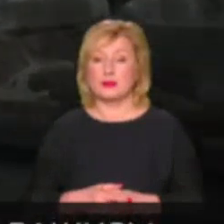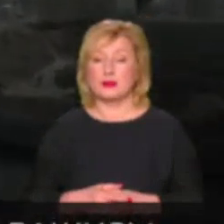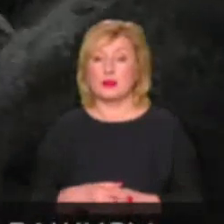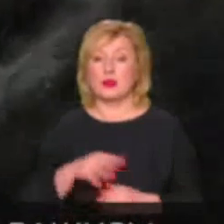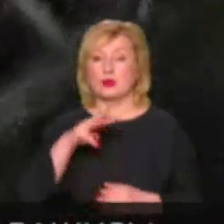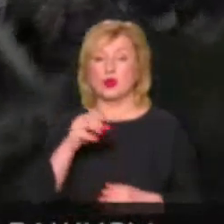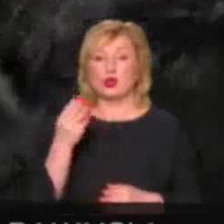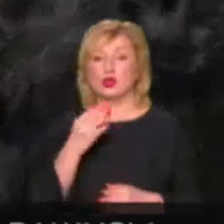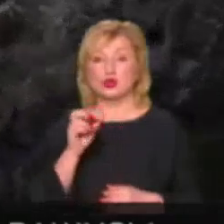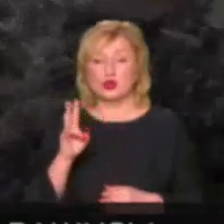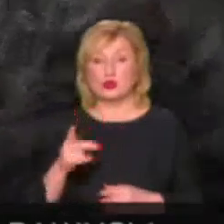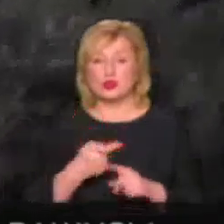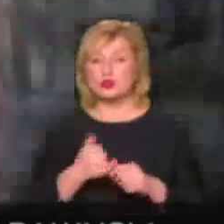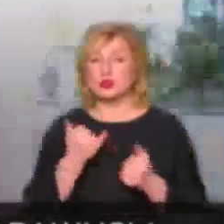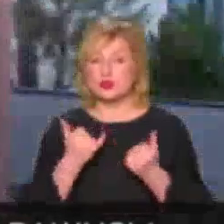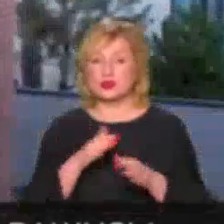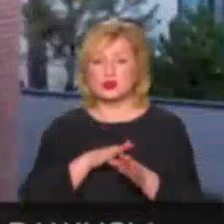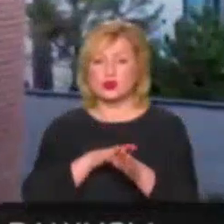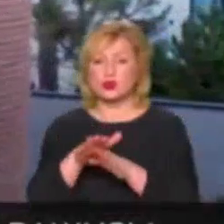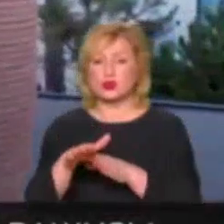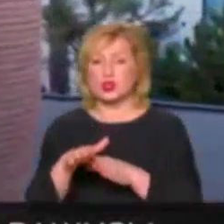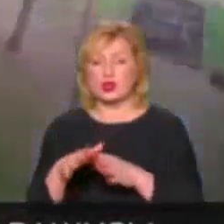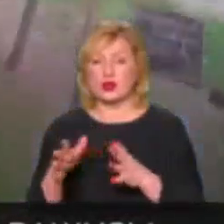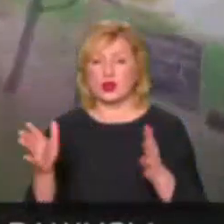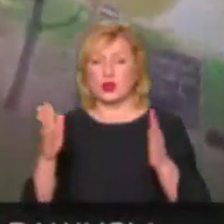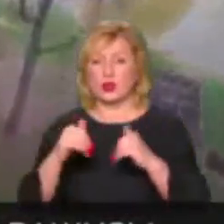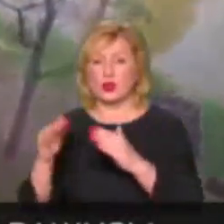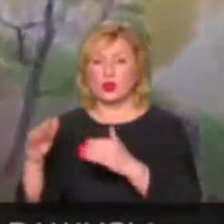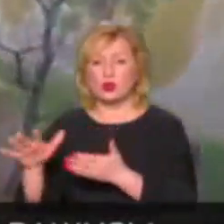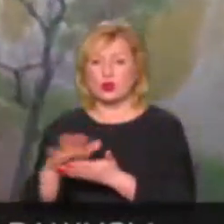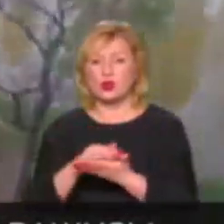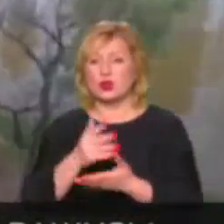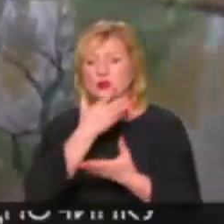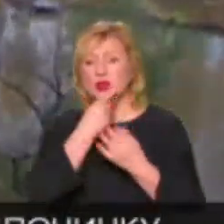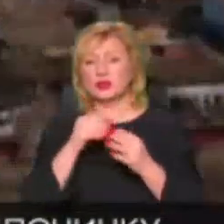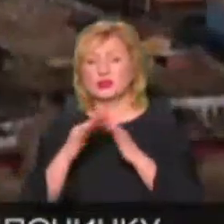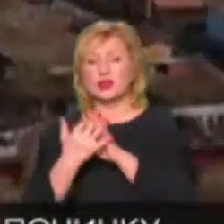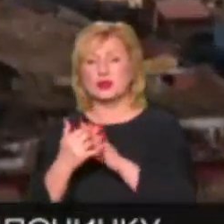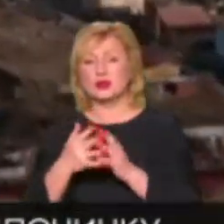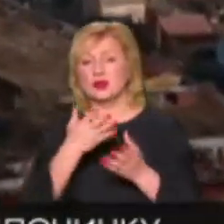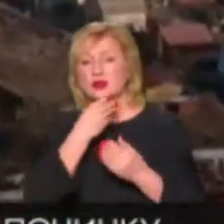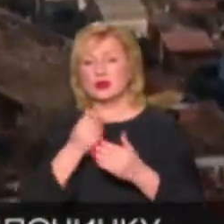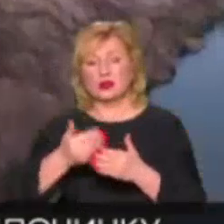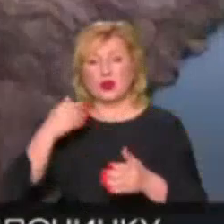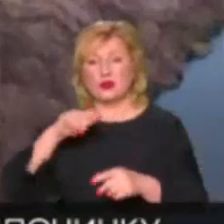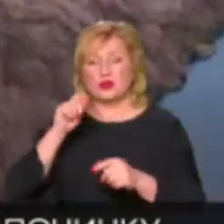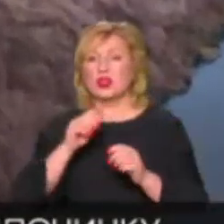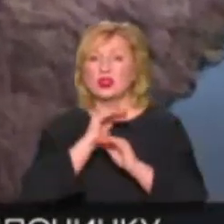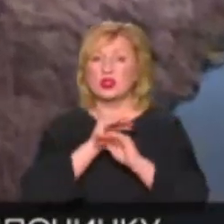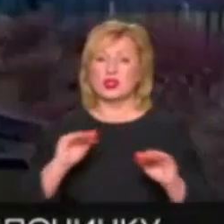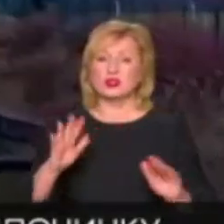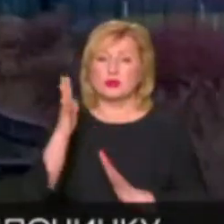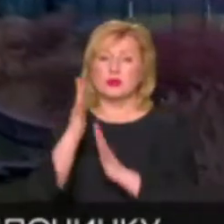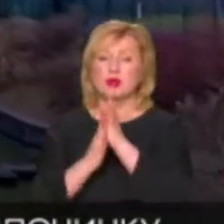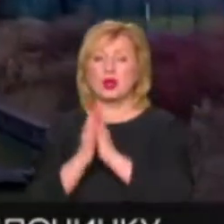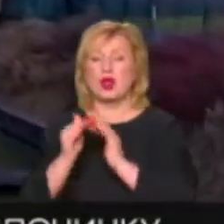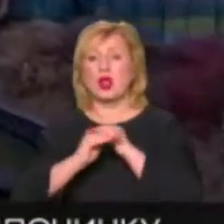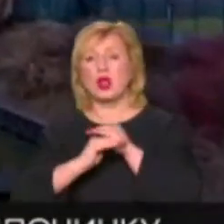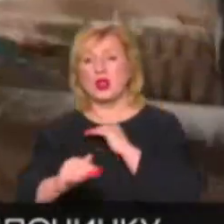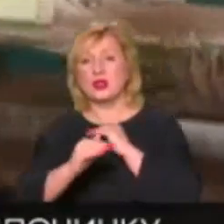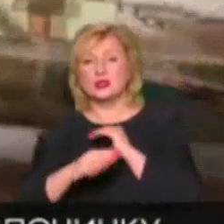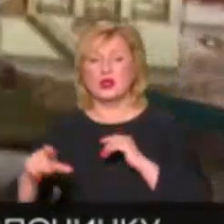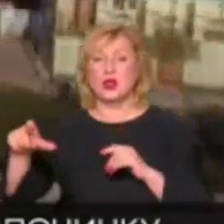Корчун сьогодні – це суцільні руїни. До війни мальовниче селище під Києвом приваблювало тишею і природою. Ліс, поля, каскад озер